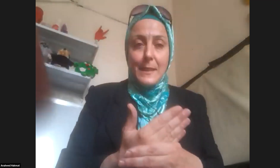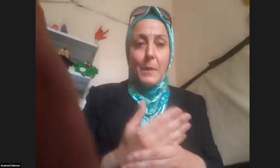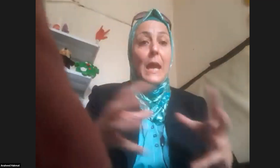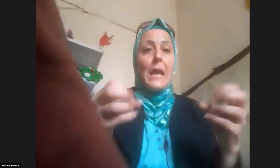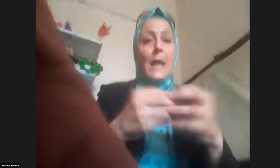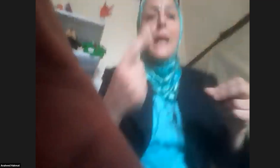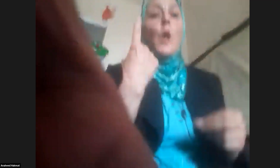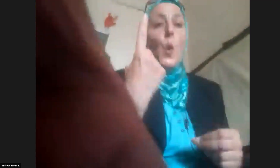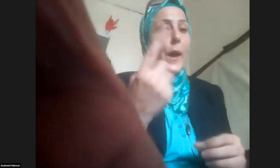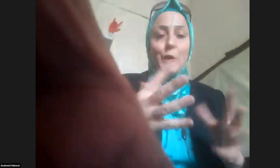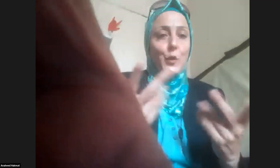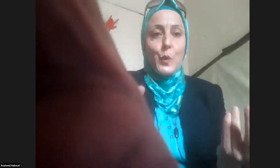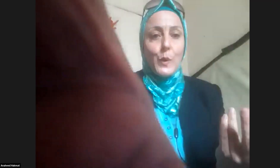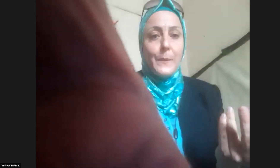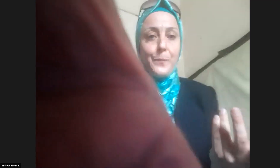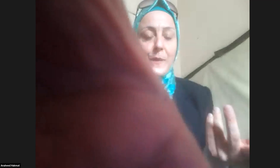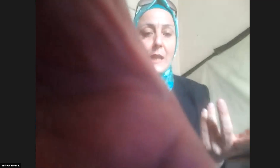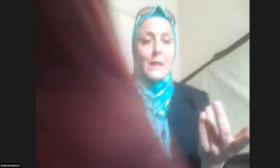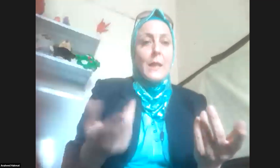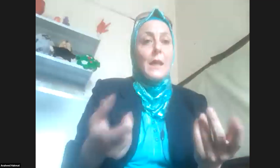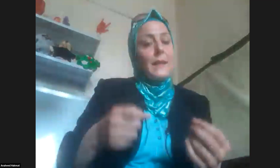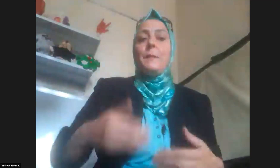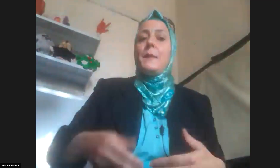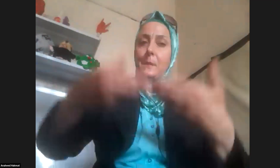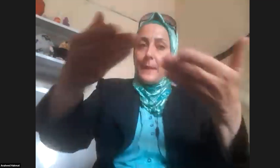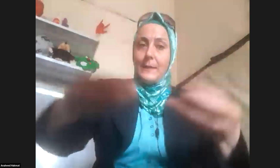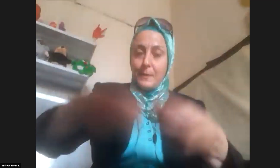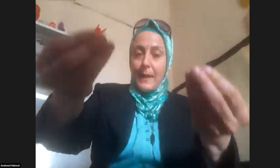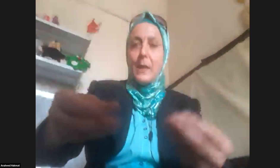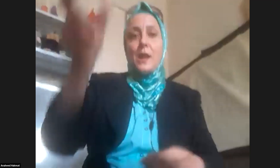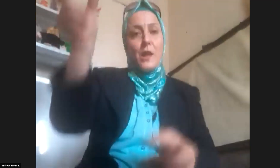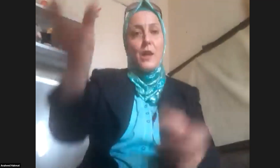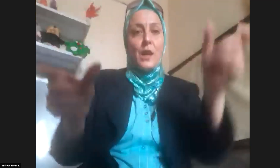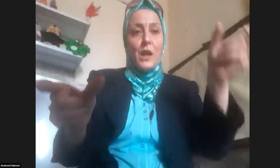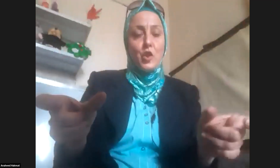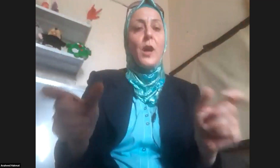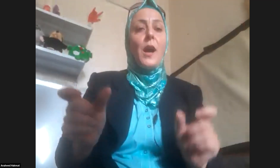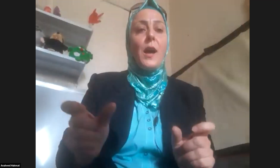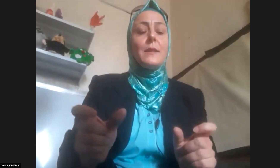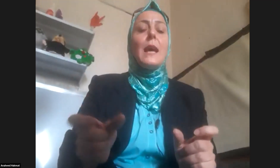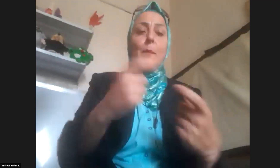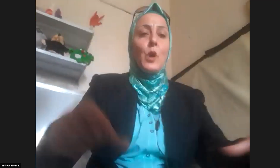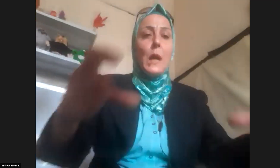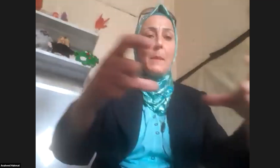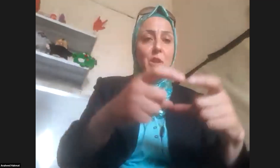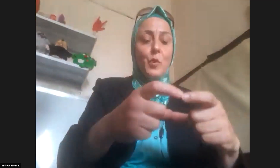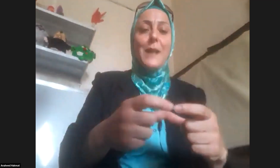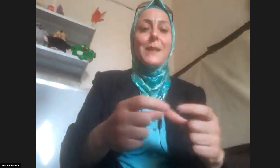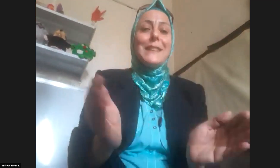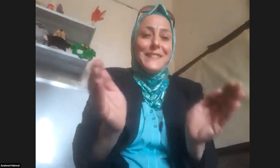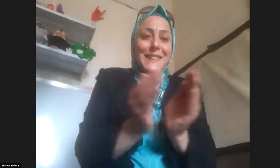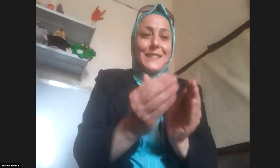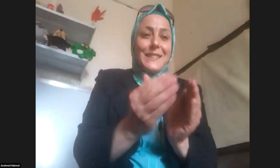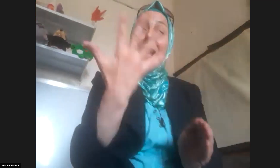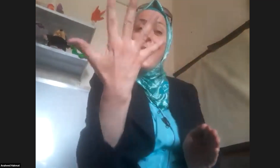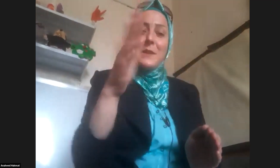نبعث ميسريننا نحن لعندهم يعملوا مجموعات صغيرة من 5 أطفال مع مراعاة التباعد الاجتماعي أكيد